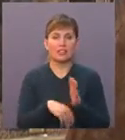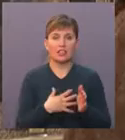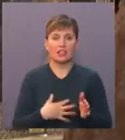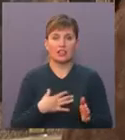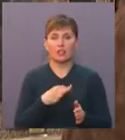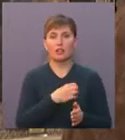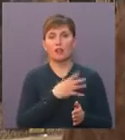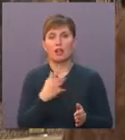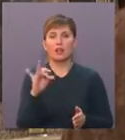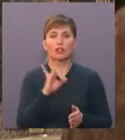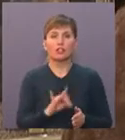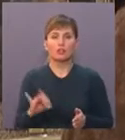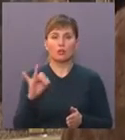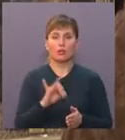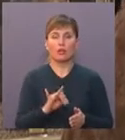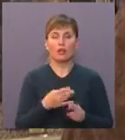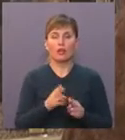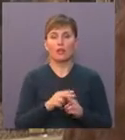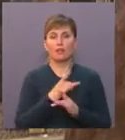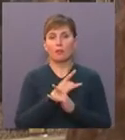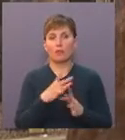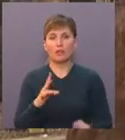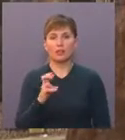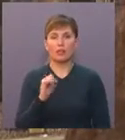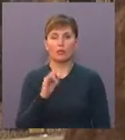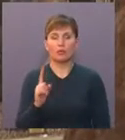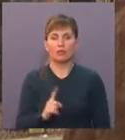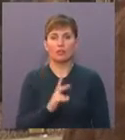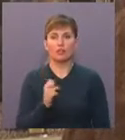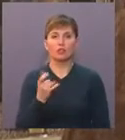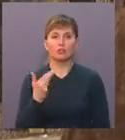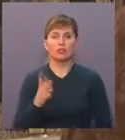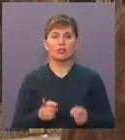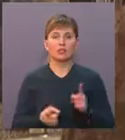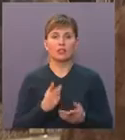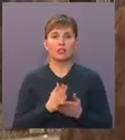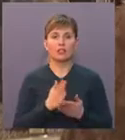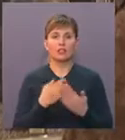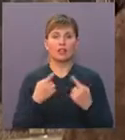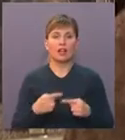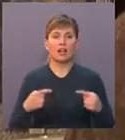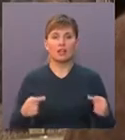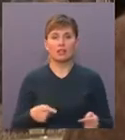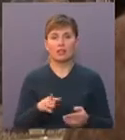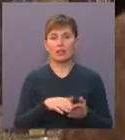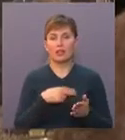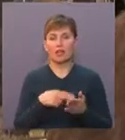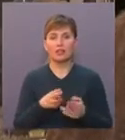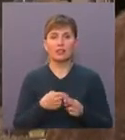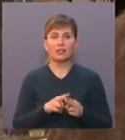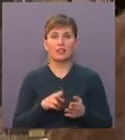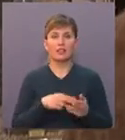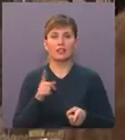богата история самого праздника Наурыза, насколько она действительно имеет разные краски. Эти краски